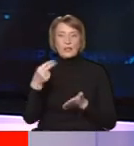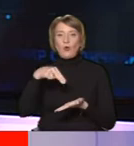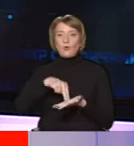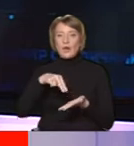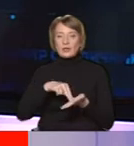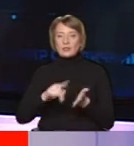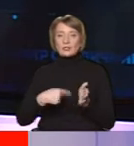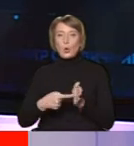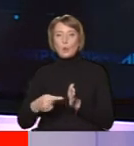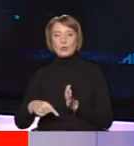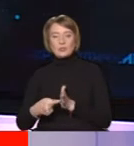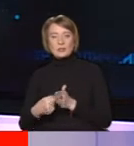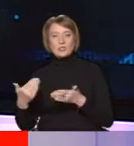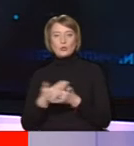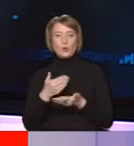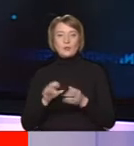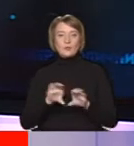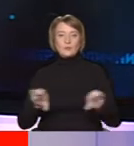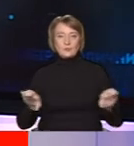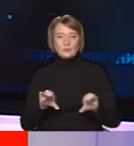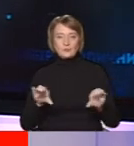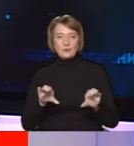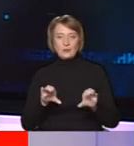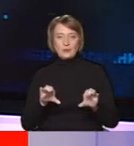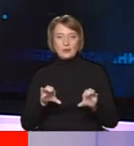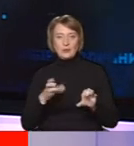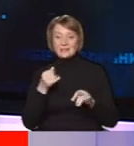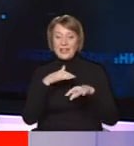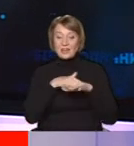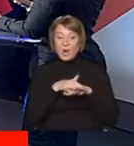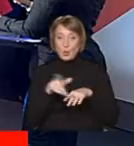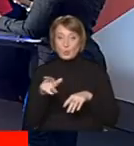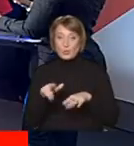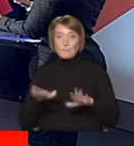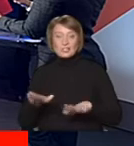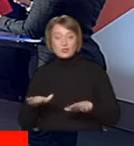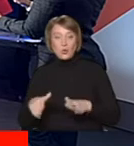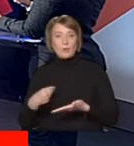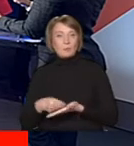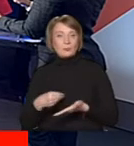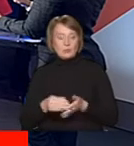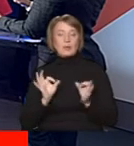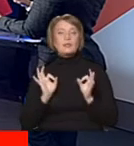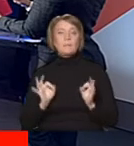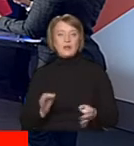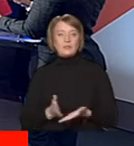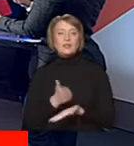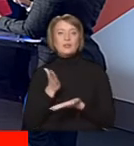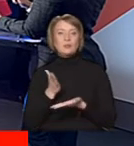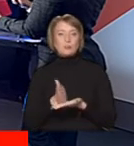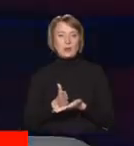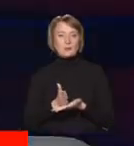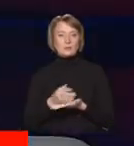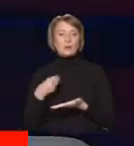комунальних. Нові мережі прокладають за рахунок міського бюджету. Так. І це я вважаю, ні, дивіться, це насправді правильно. Вони мають покладатися за